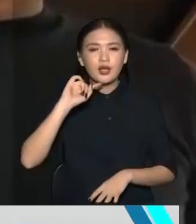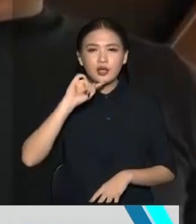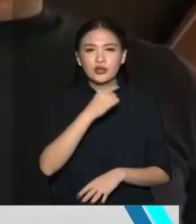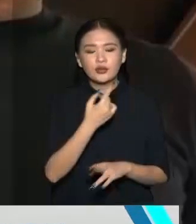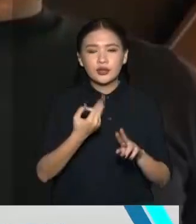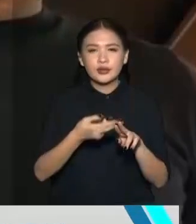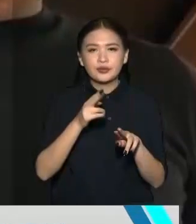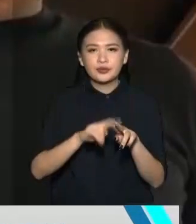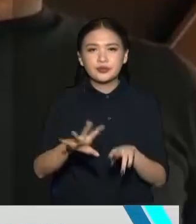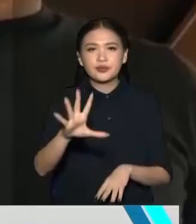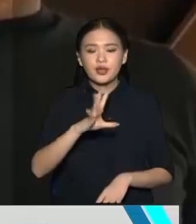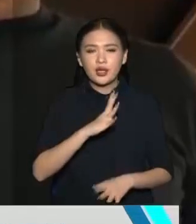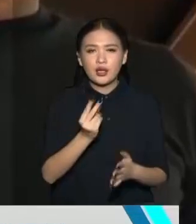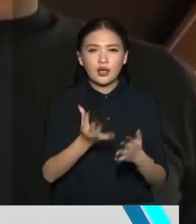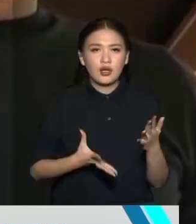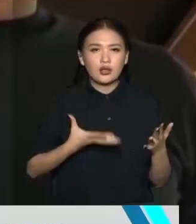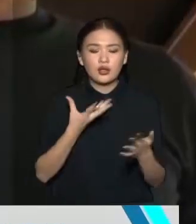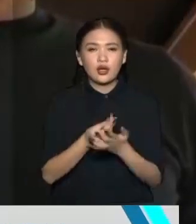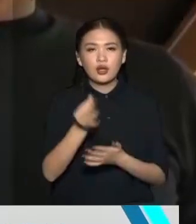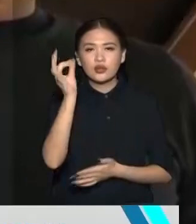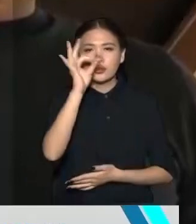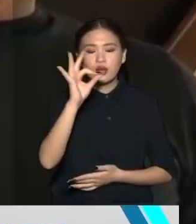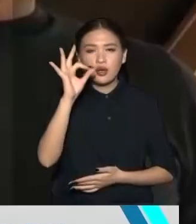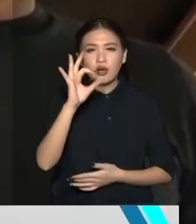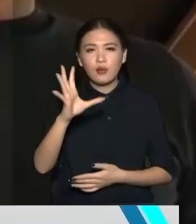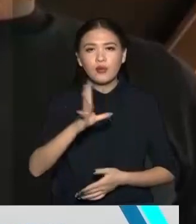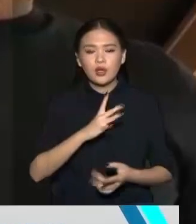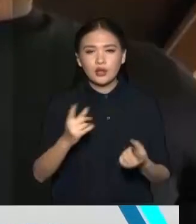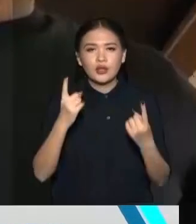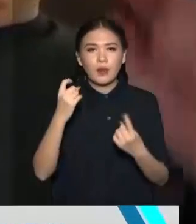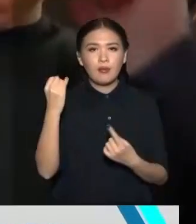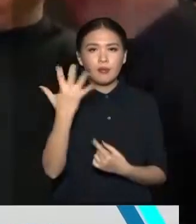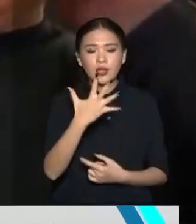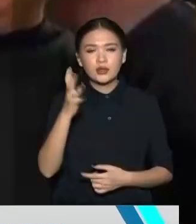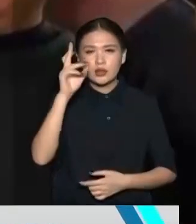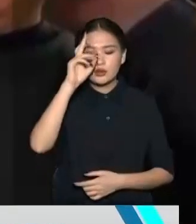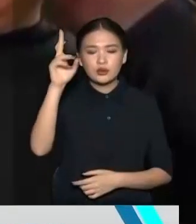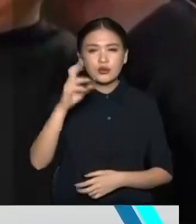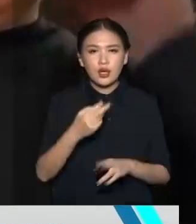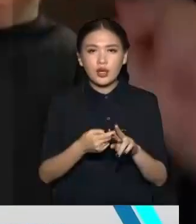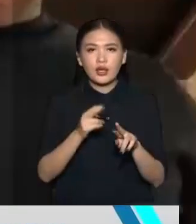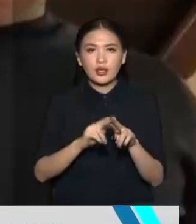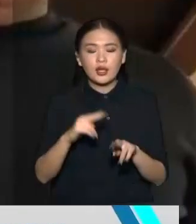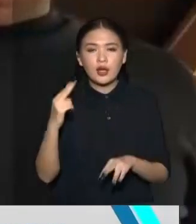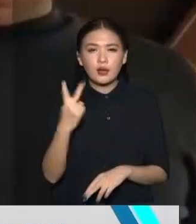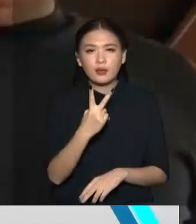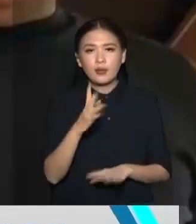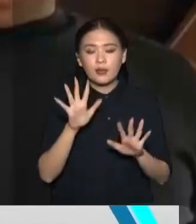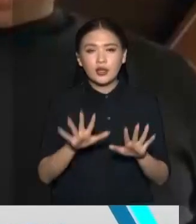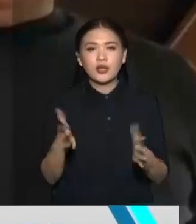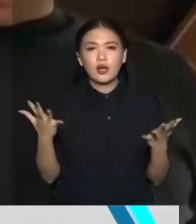экономикасына инвестиция құйған ең ірі 5 мемлекеттің сапында. Жалпы бұл екі мемлекетті